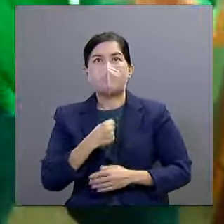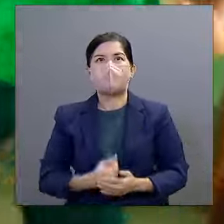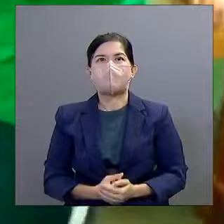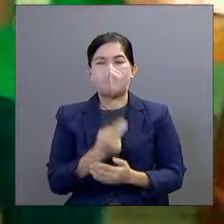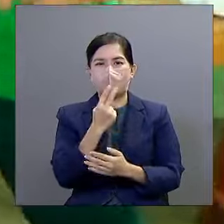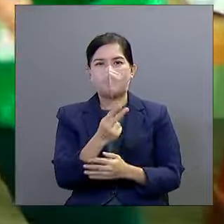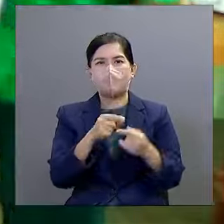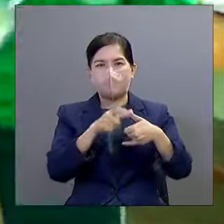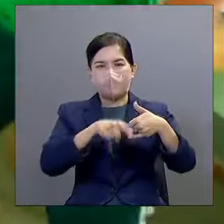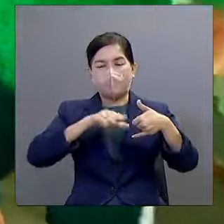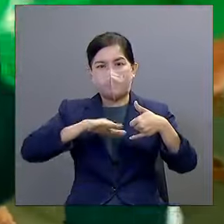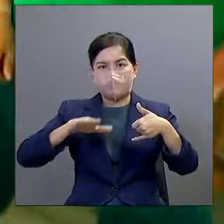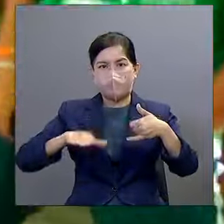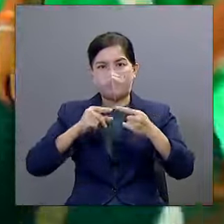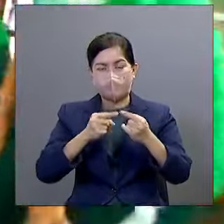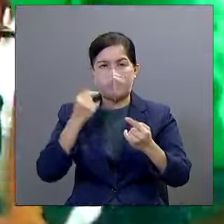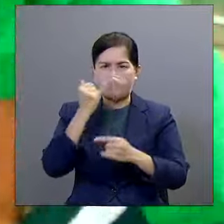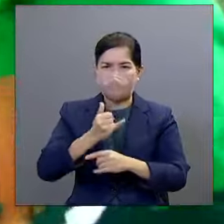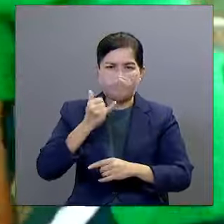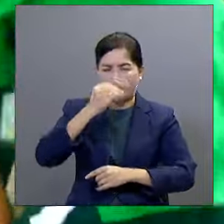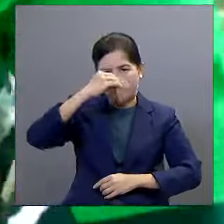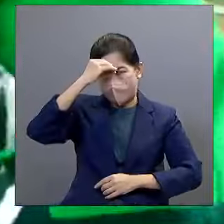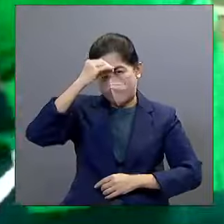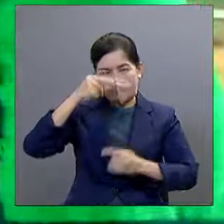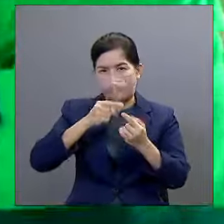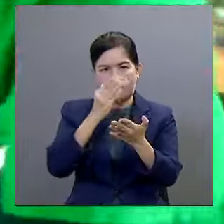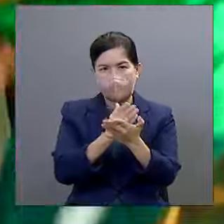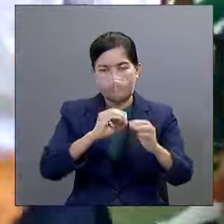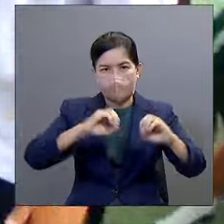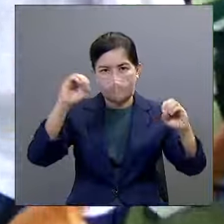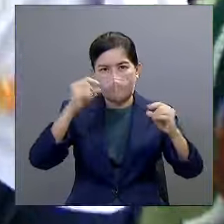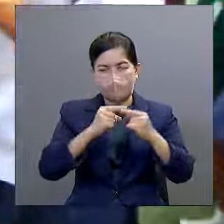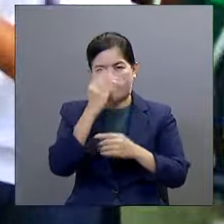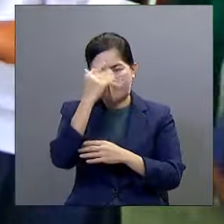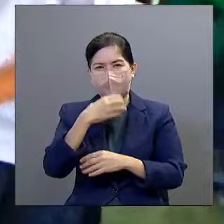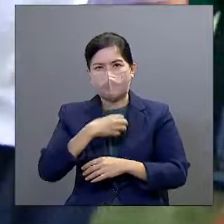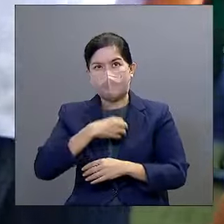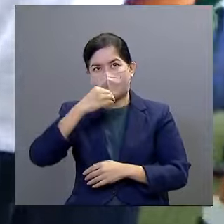นักเรียนไม่เคยขาดเรียนเพราะอะไรอยากจะมาเรียนไงมาถึงก็สนุกขนาดนี